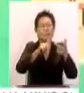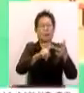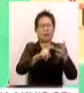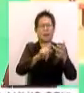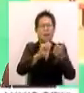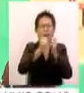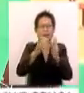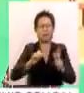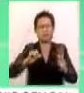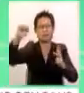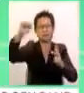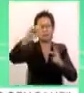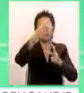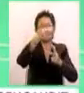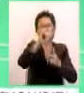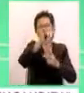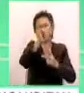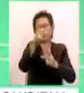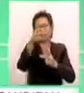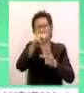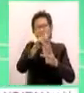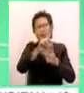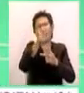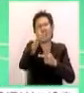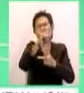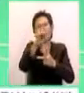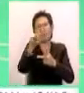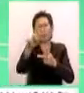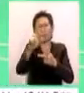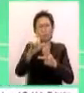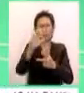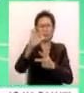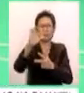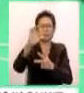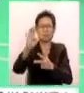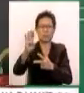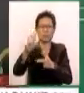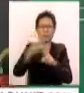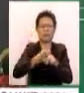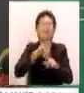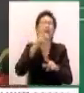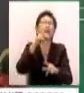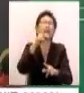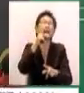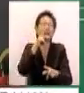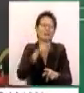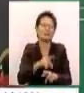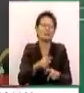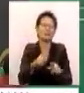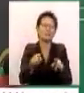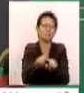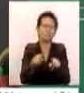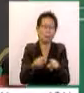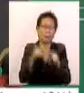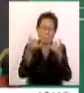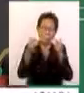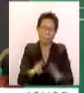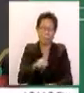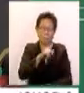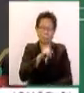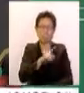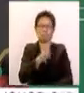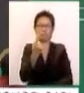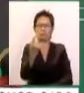atlet Sabah Shah Rizan Daud dan Amirul Yazid Ahmad Sibi dari Kedah. Di gelanggang yang sama, pemain persorangan